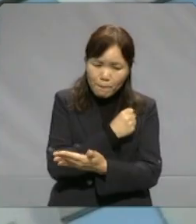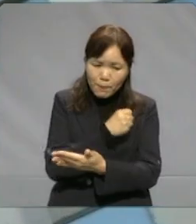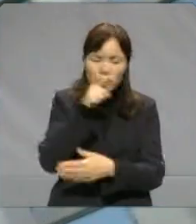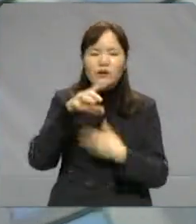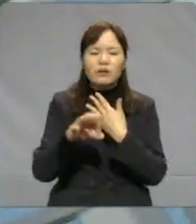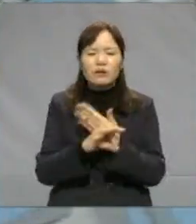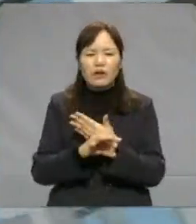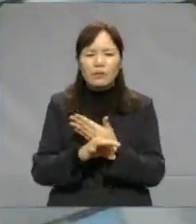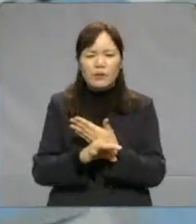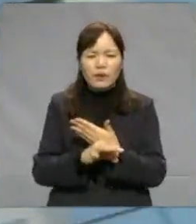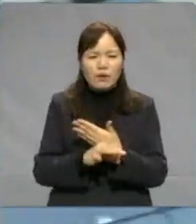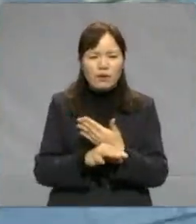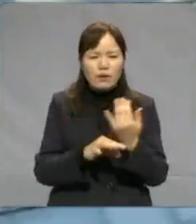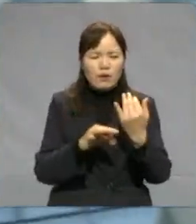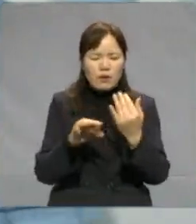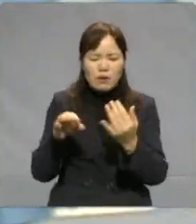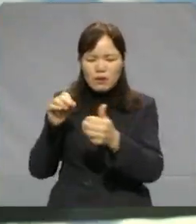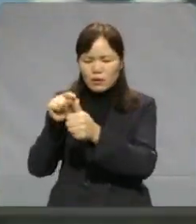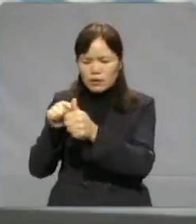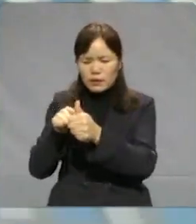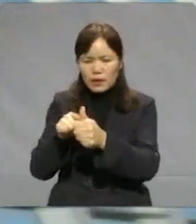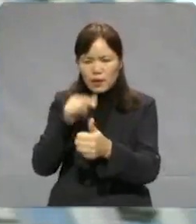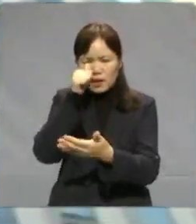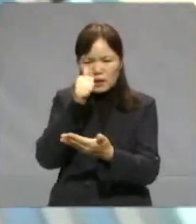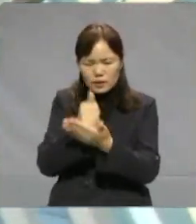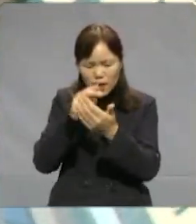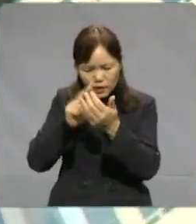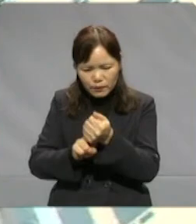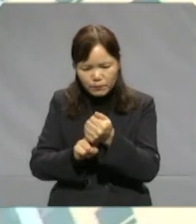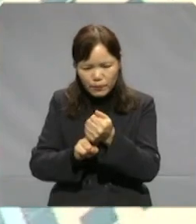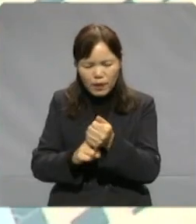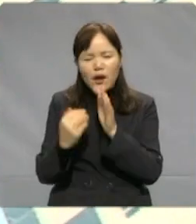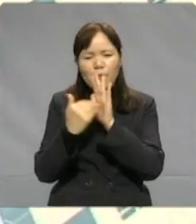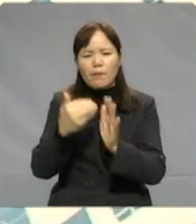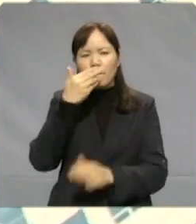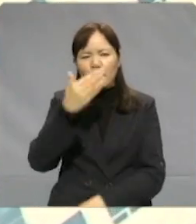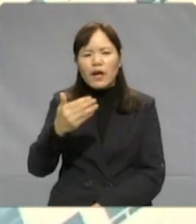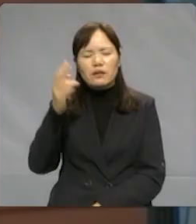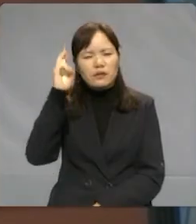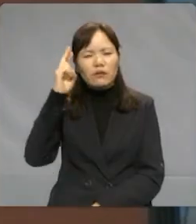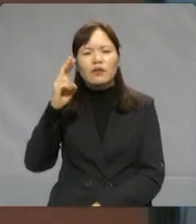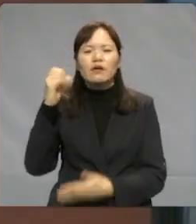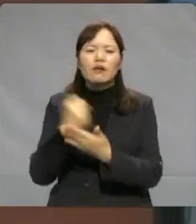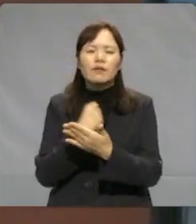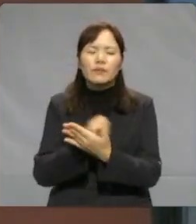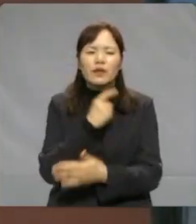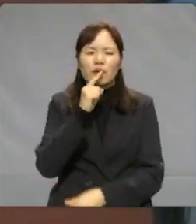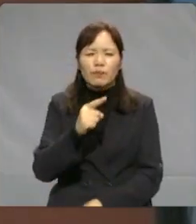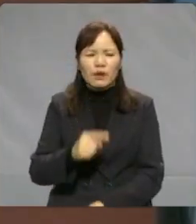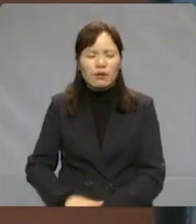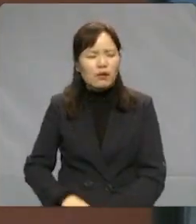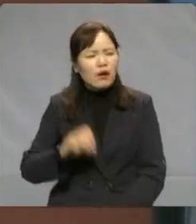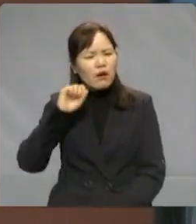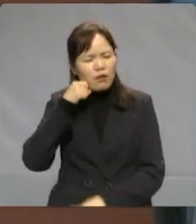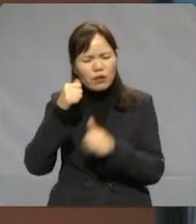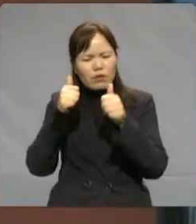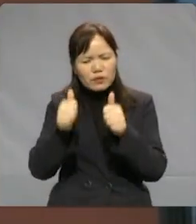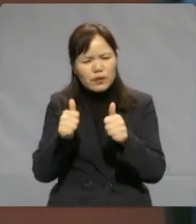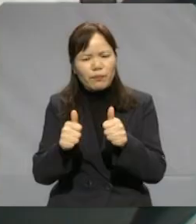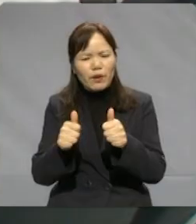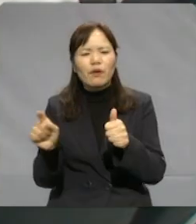압수수색했더라면 피의자의 범행 은폐 시도를 막았을 거라며 아쉬워하고 있습니다. 낯설고 어려운 법적